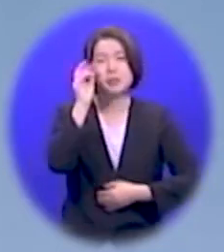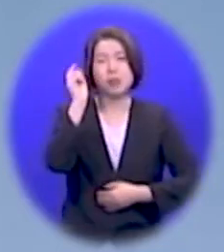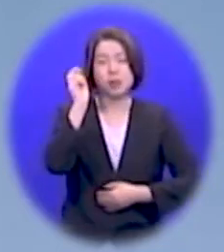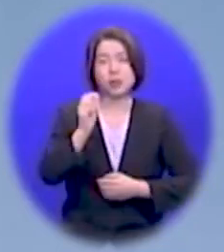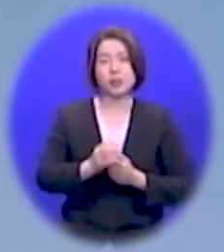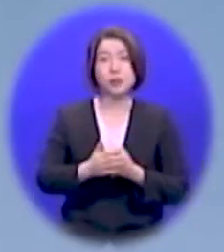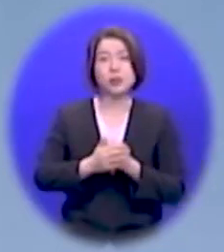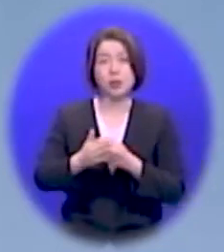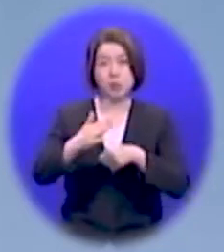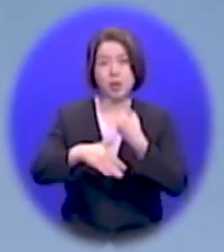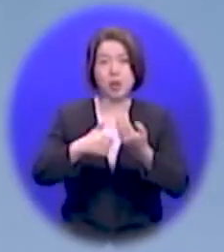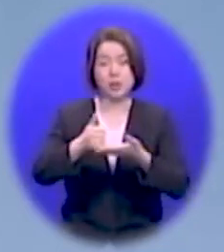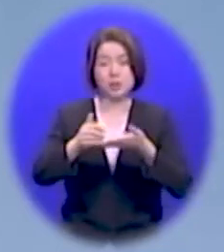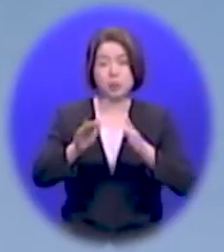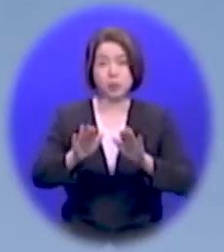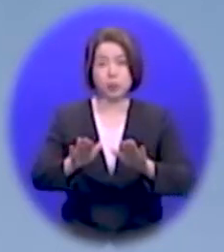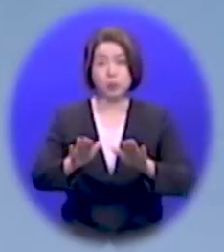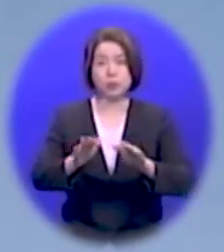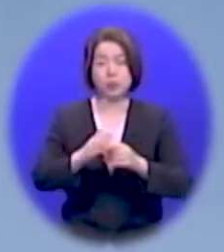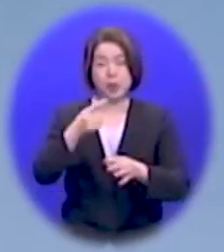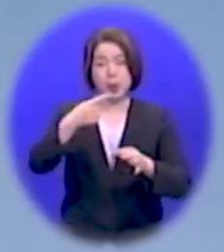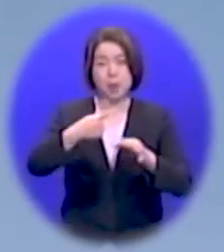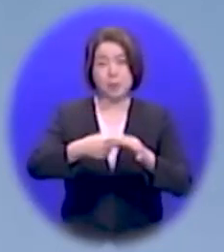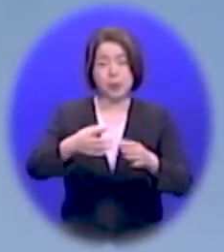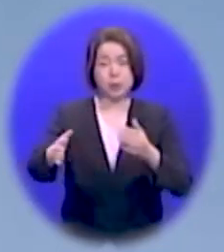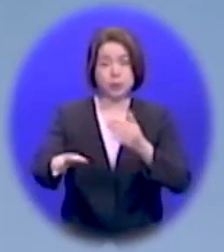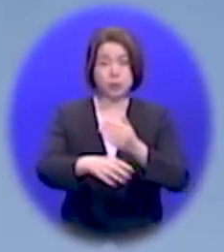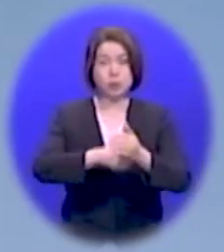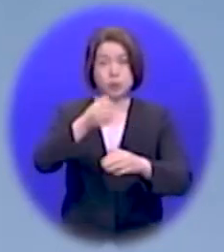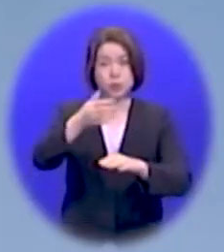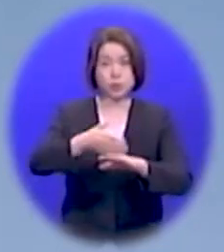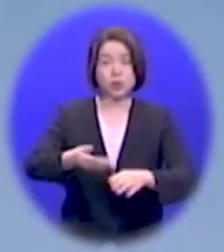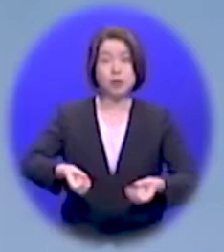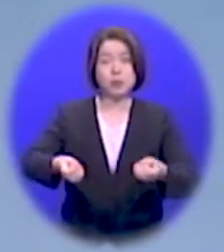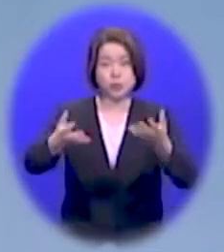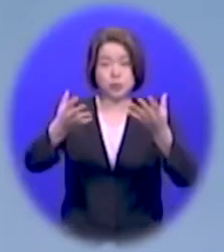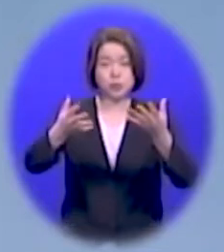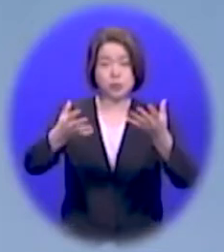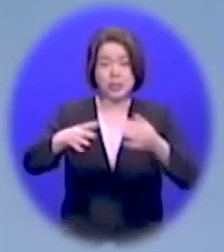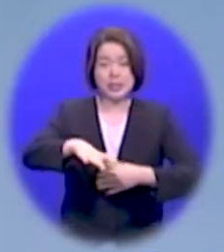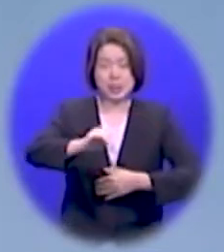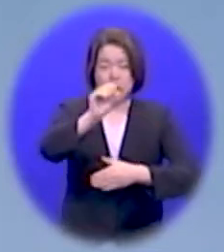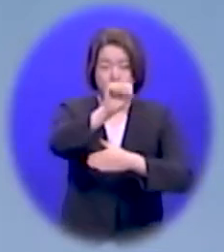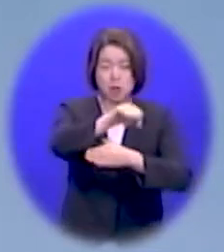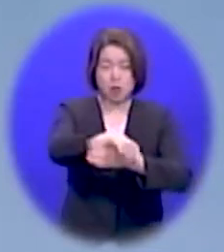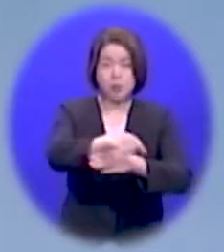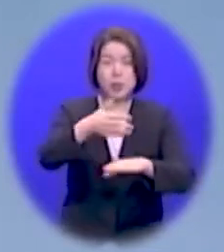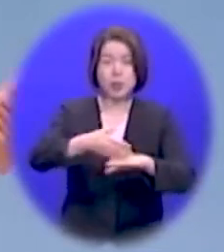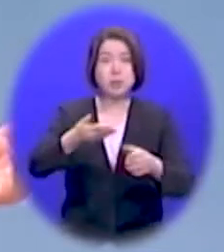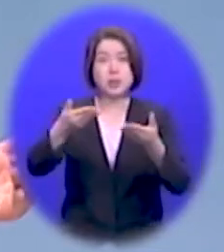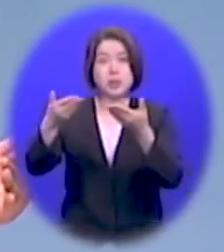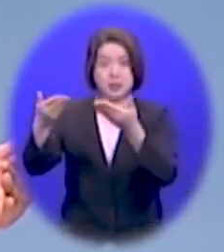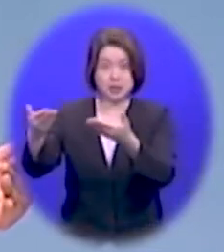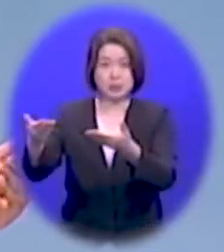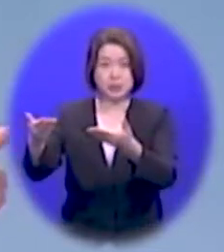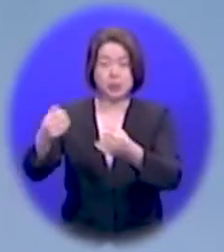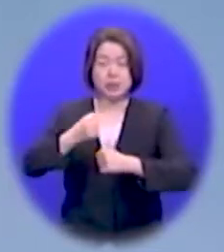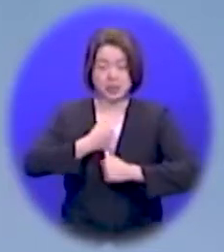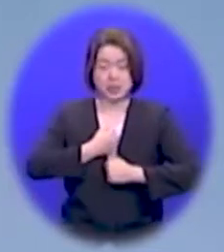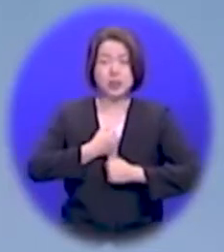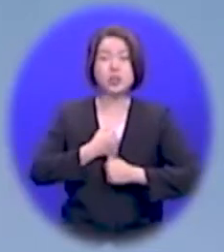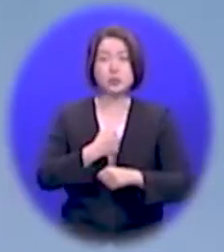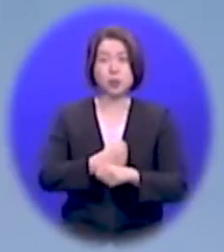그래서 하나님이 오늘 맥주 감싸줄 첫 열매로 감사하는 감사 주일을 지키게 하면서